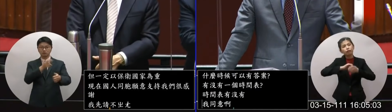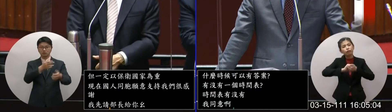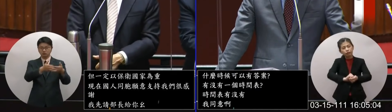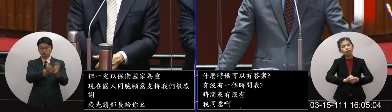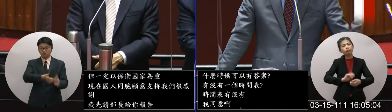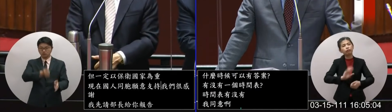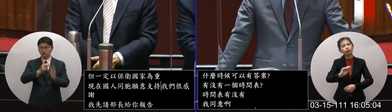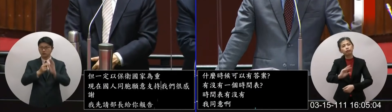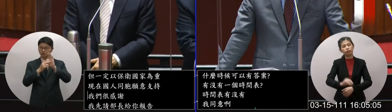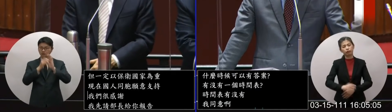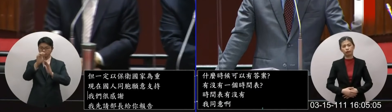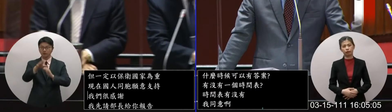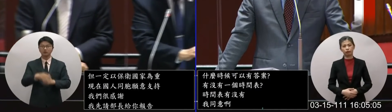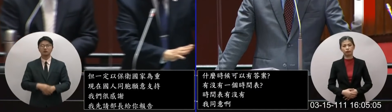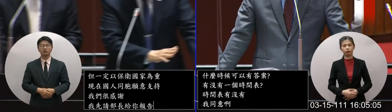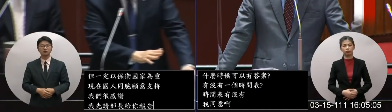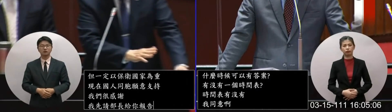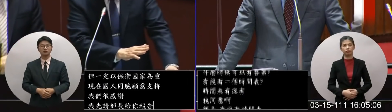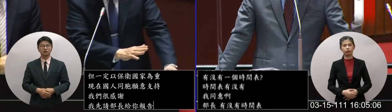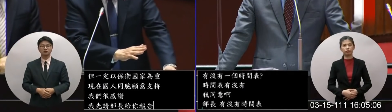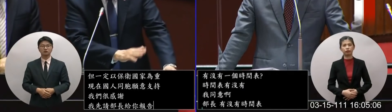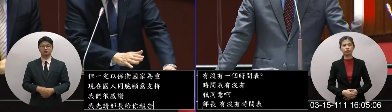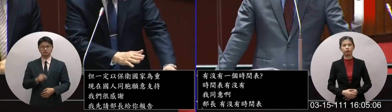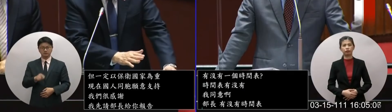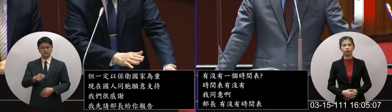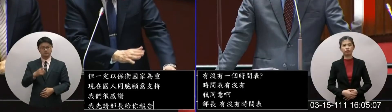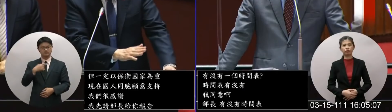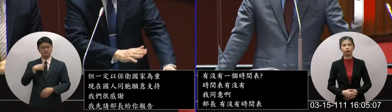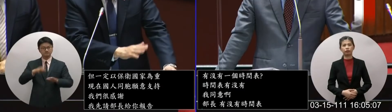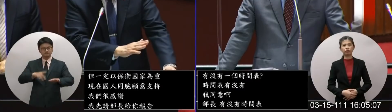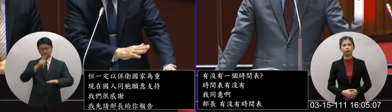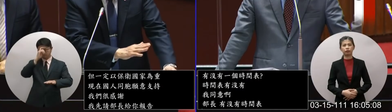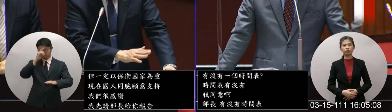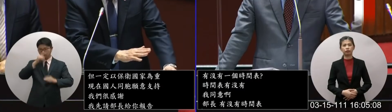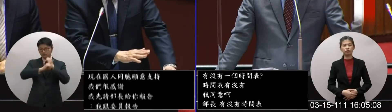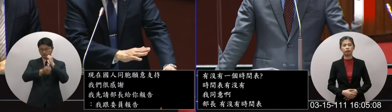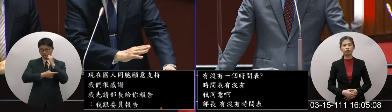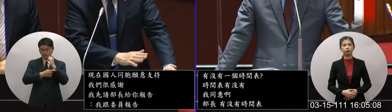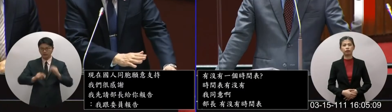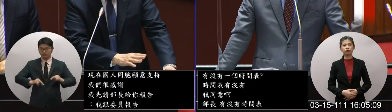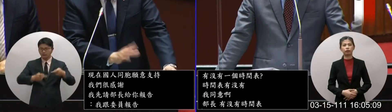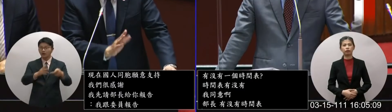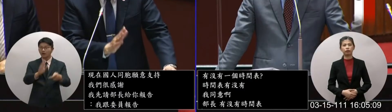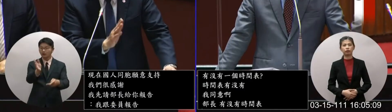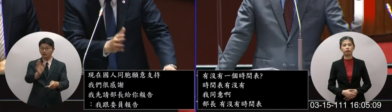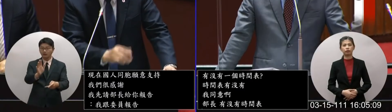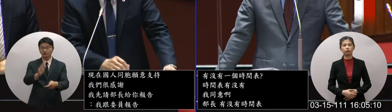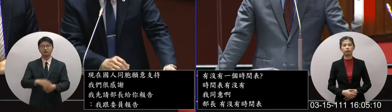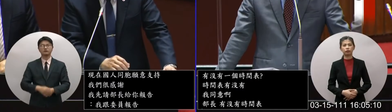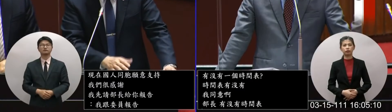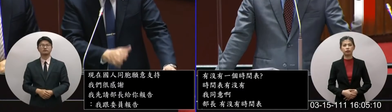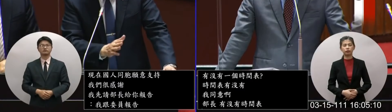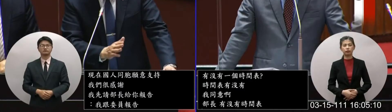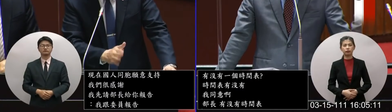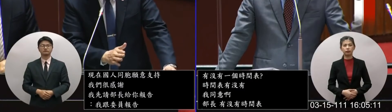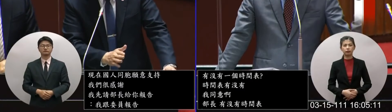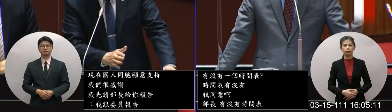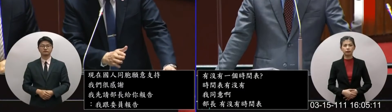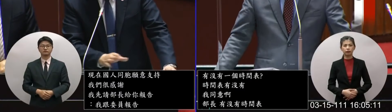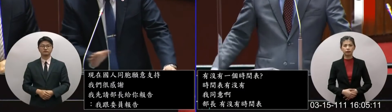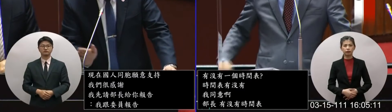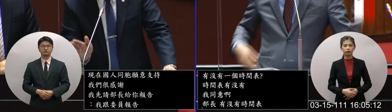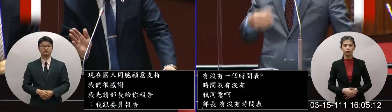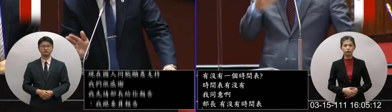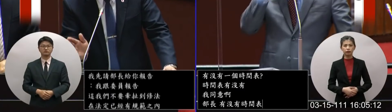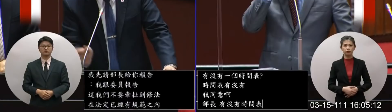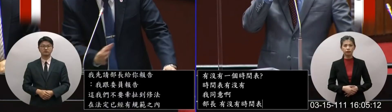告，这边我们尽量不要牵扯到修法，在法定已经有规范之内我们期望，但能不能这